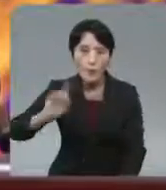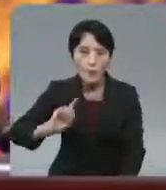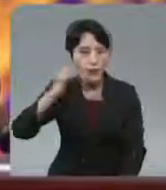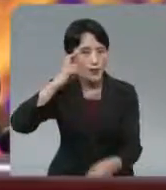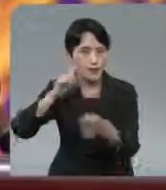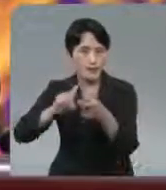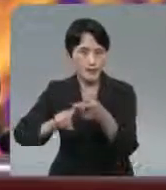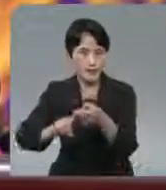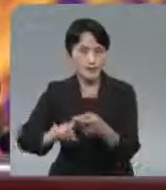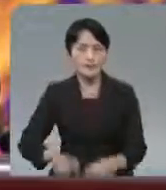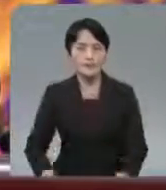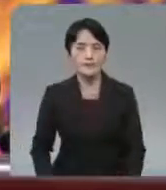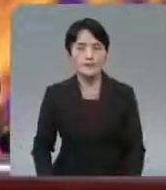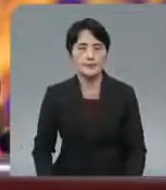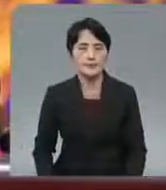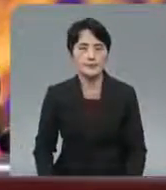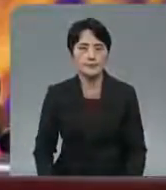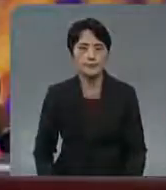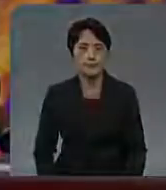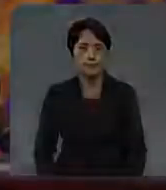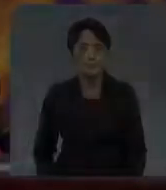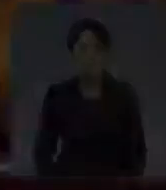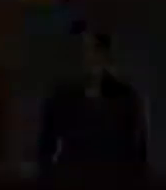trò của Matxcơva trong việc đưa Bình Nhưỡng quay trở lại bàn đàm phán